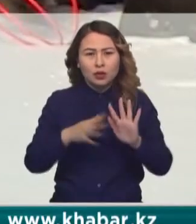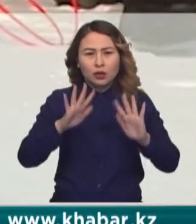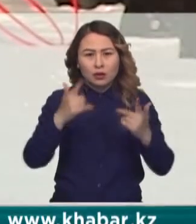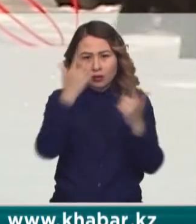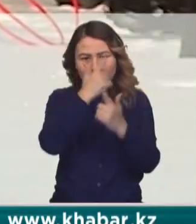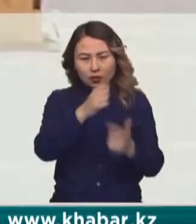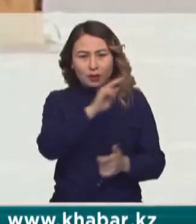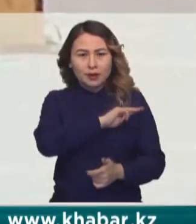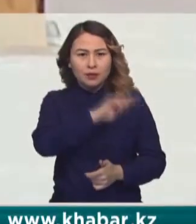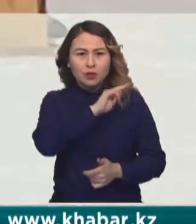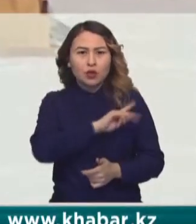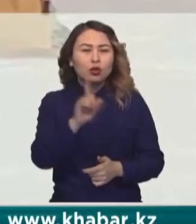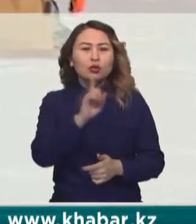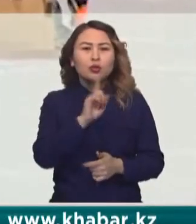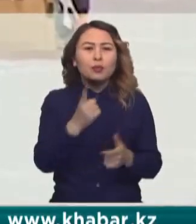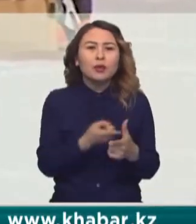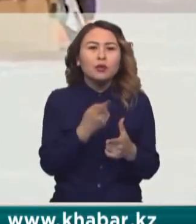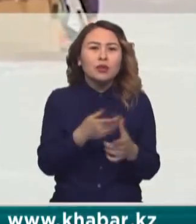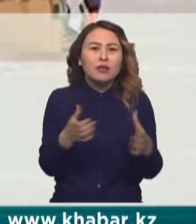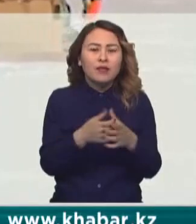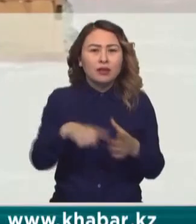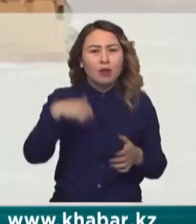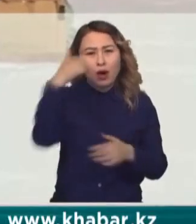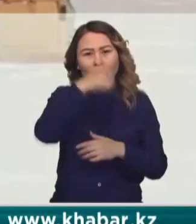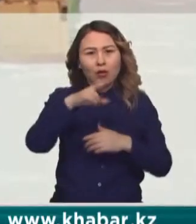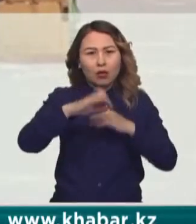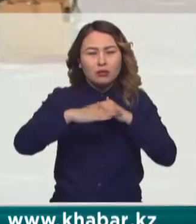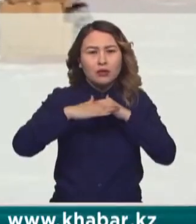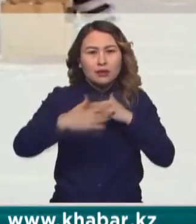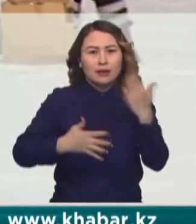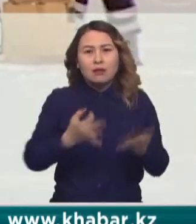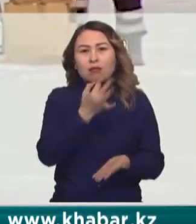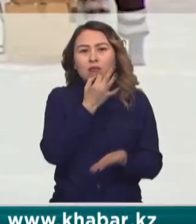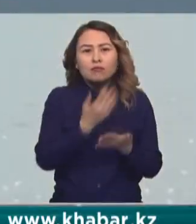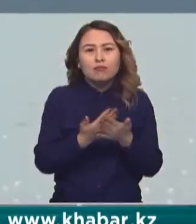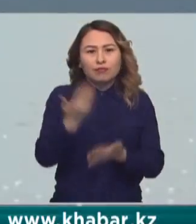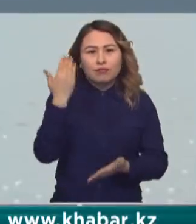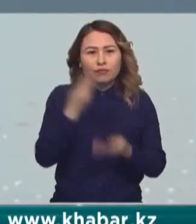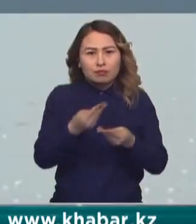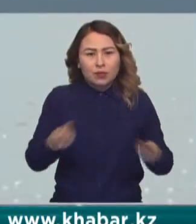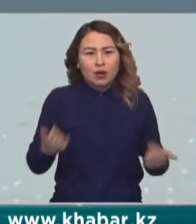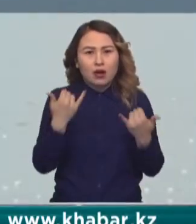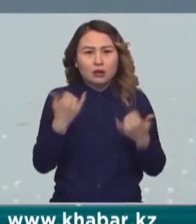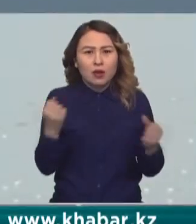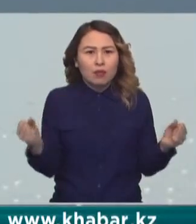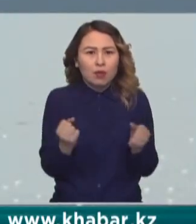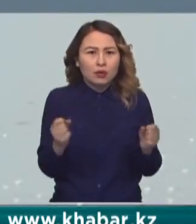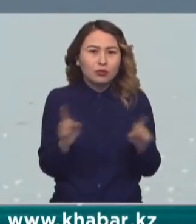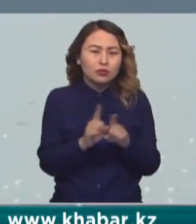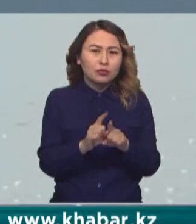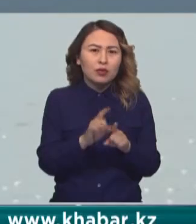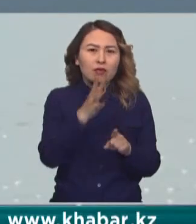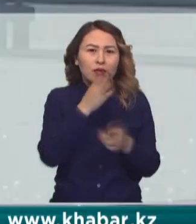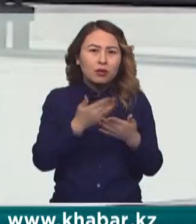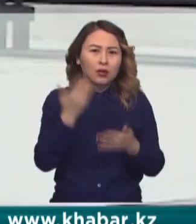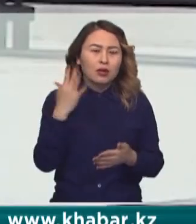Төтенше жағдайлар қызметінің пайымдауынша, биыл өзендерде мұз кептелсе ертерек басталуы мүмкін. Өйткені өңірде қазір аяз болғанмен бірнеше күн